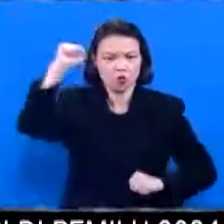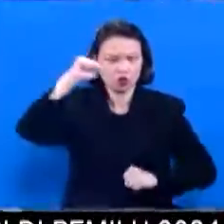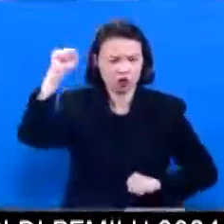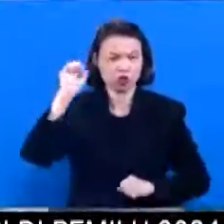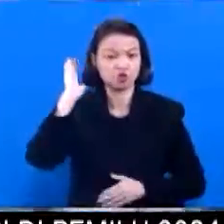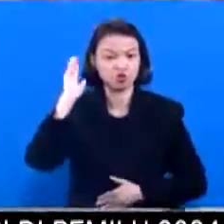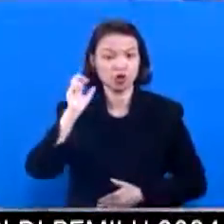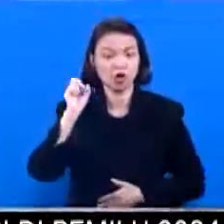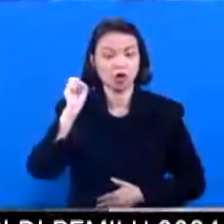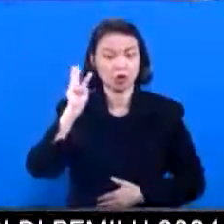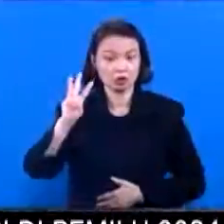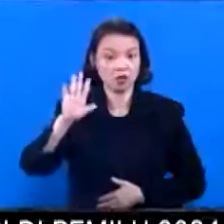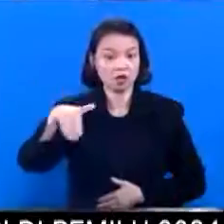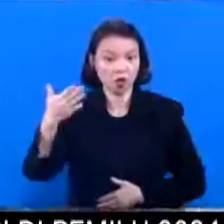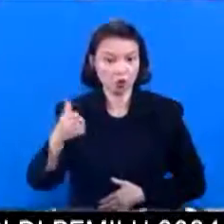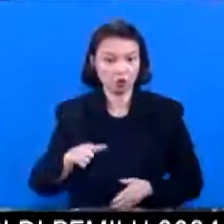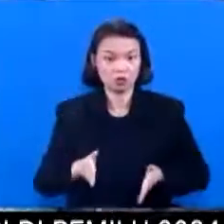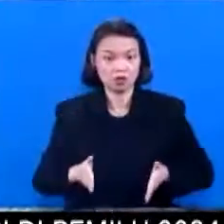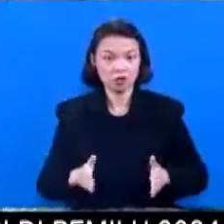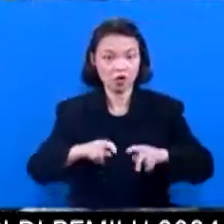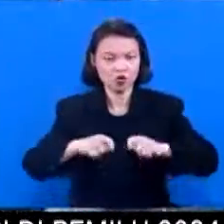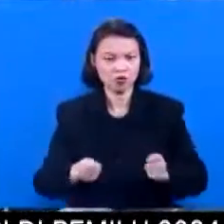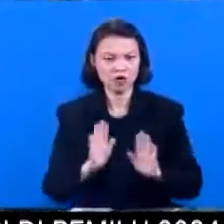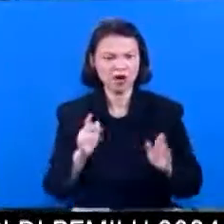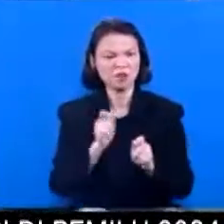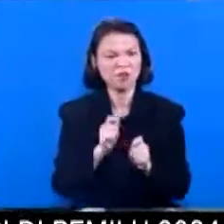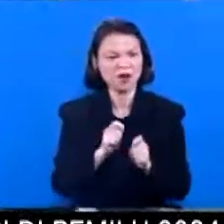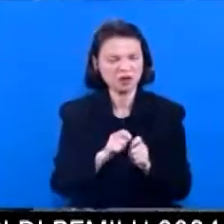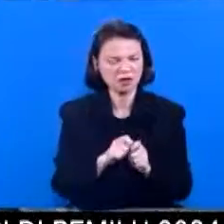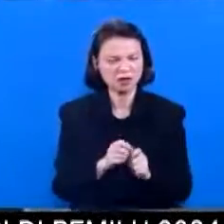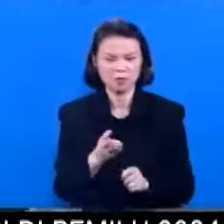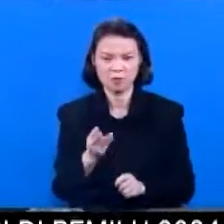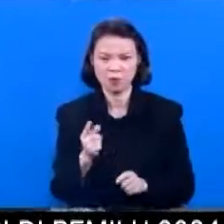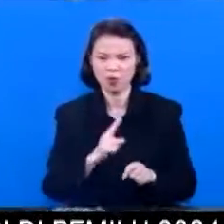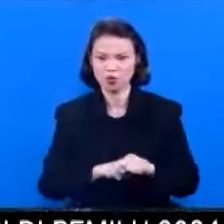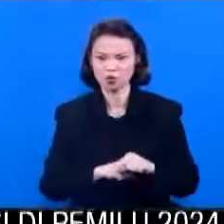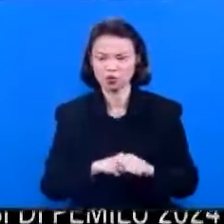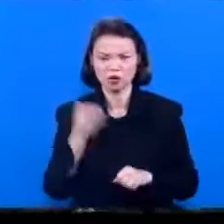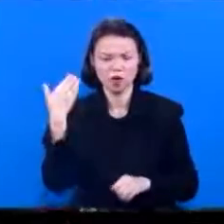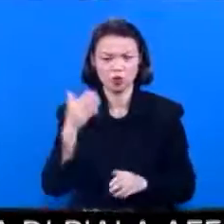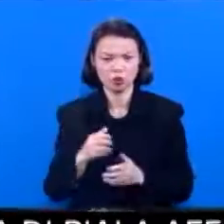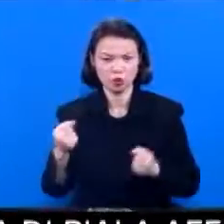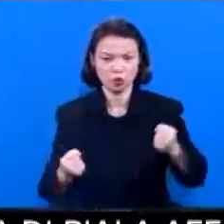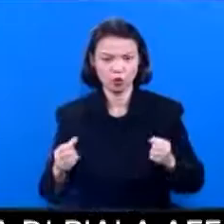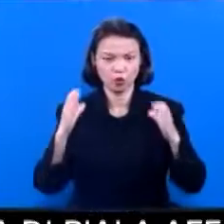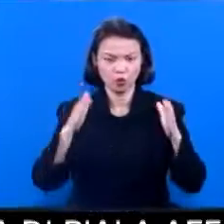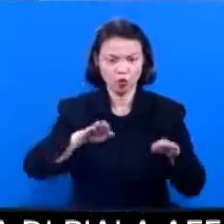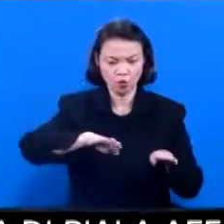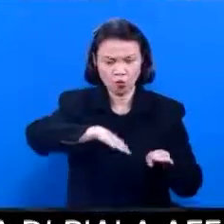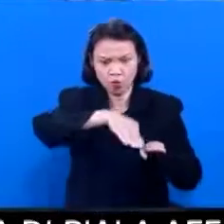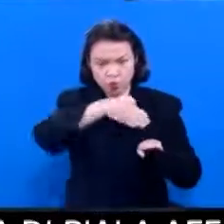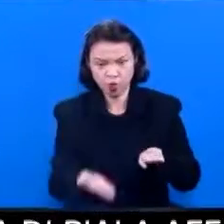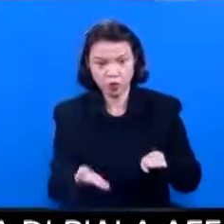3 tahun jalan rusak tidak diperbaiki. Bahkan beberapa waktu lalu sebuah truk terguling akibat jalan rusak